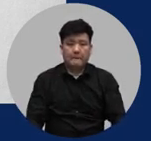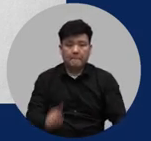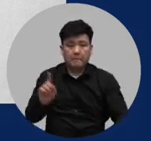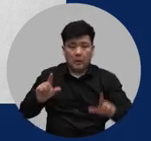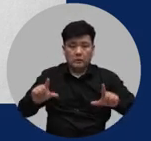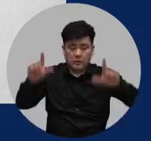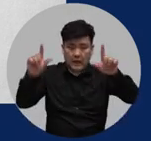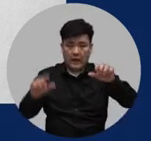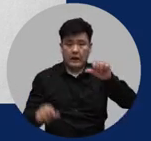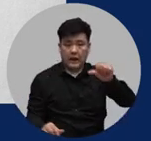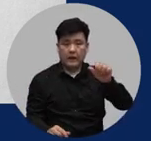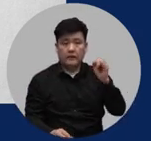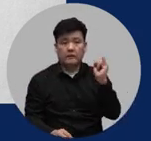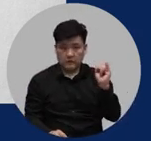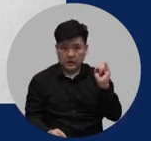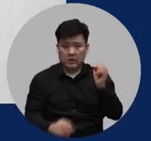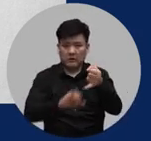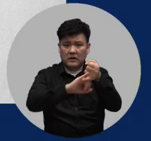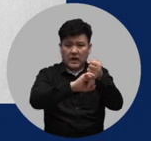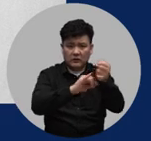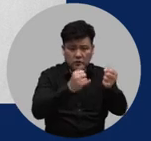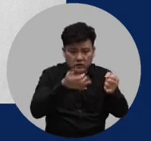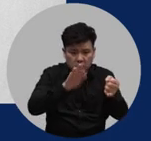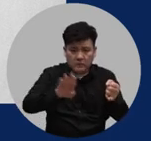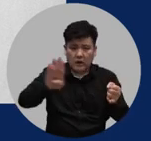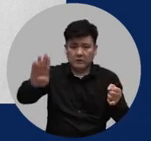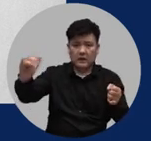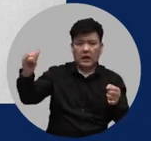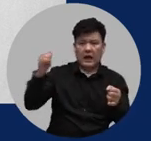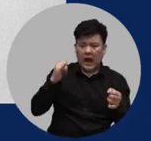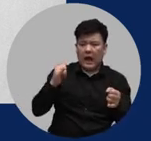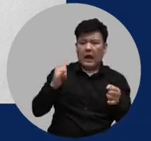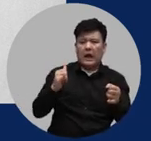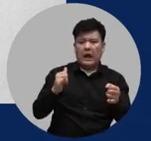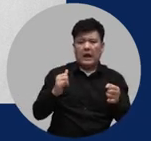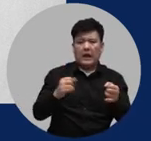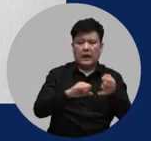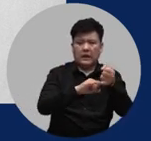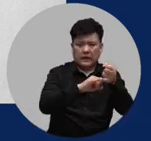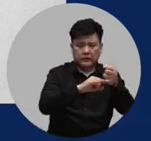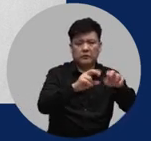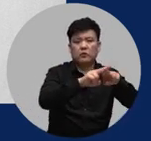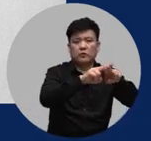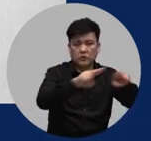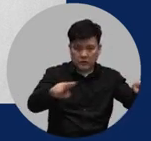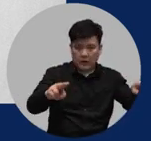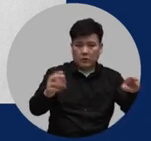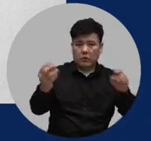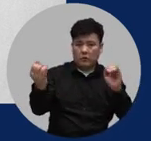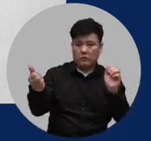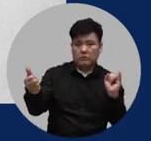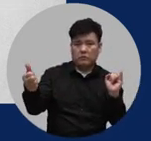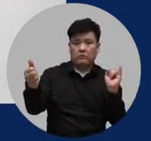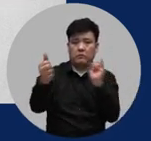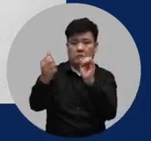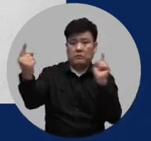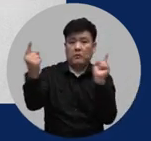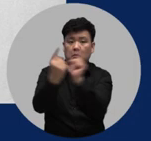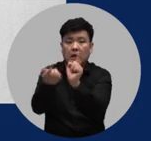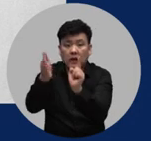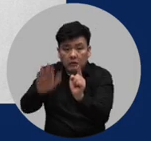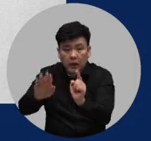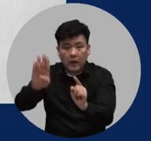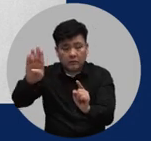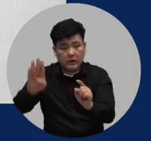어느 날 A는 선약이 있었지만 B의 연락을 받자 모임 약속을 포기하고 나갔는데 이 자리에서